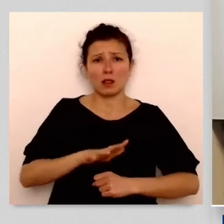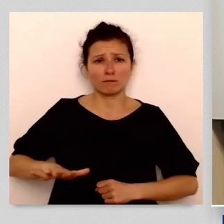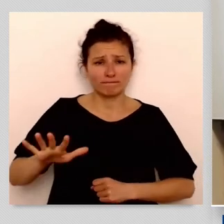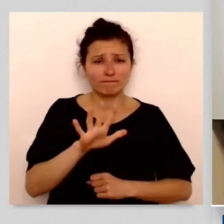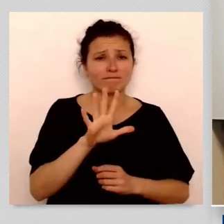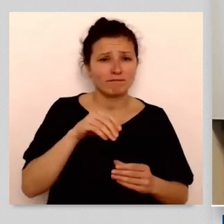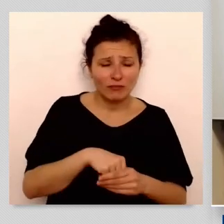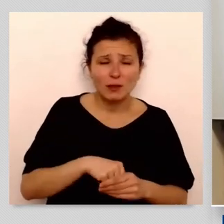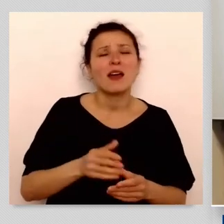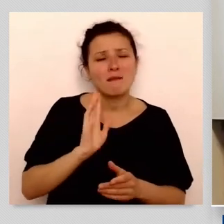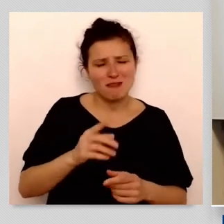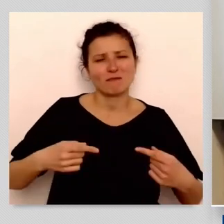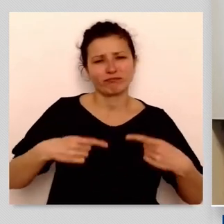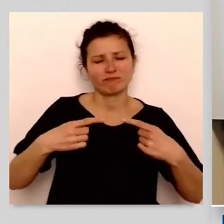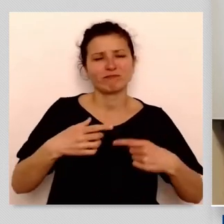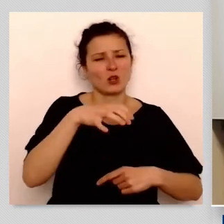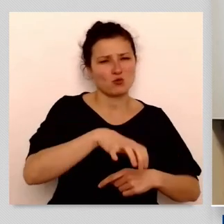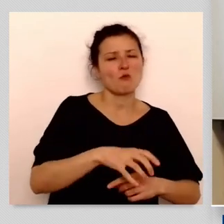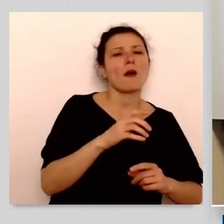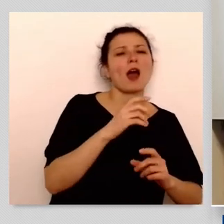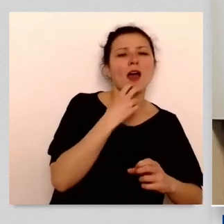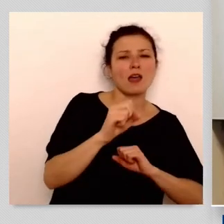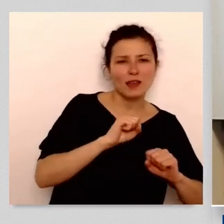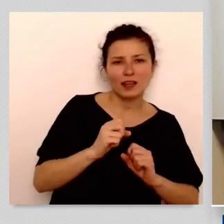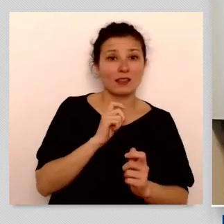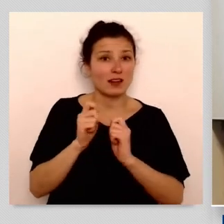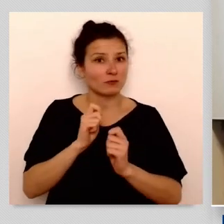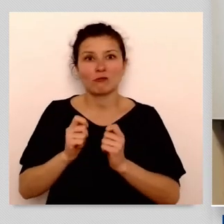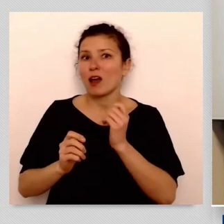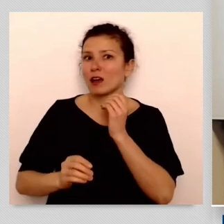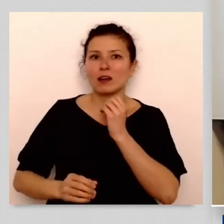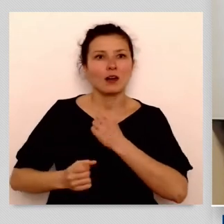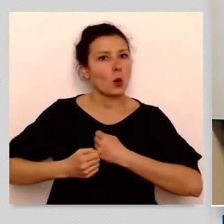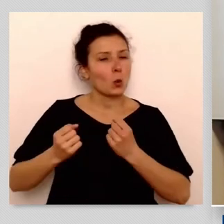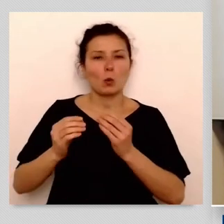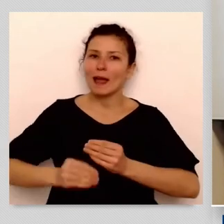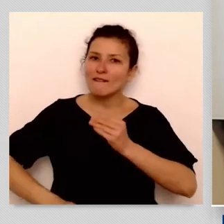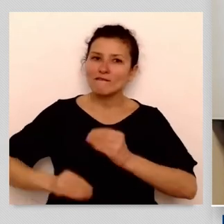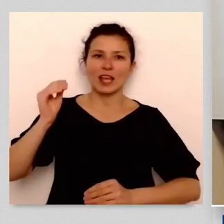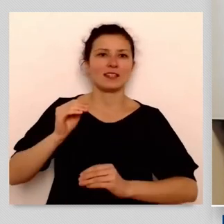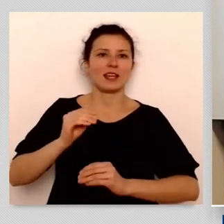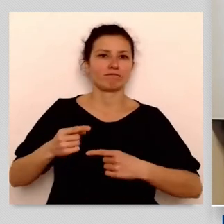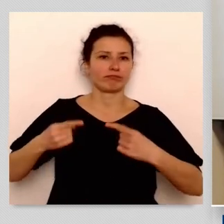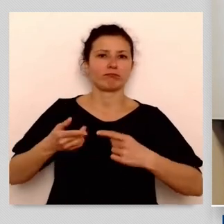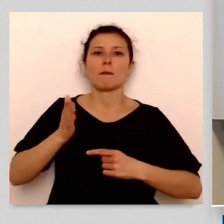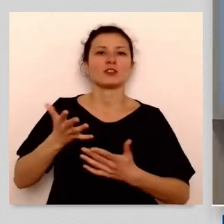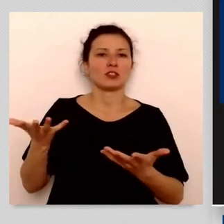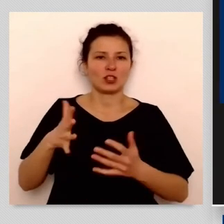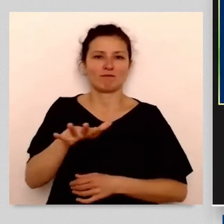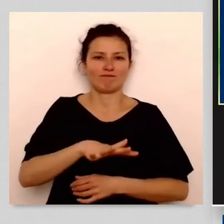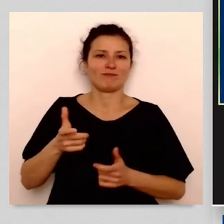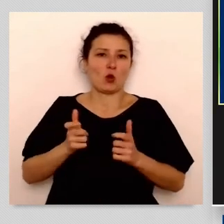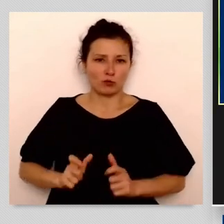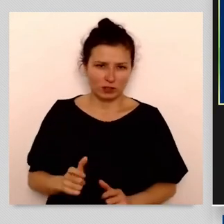i w kwestii energetyki i transportu, a największe, tak jak ja uważam, w kwestii rolnictwa.